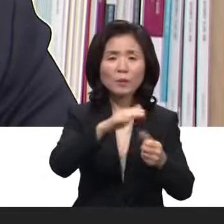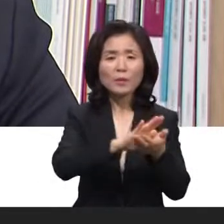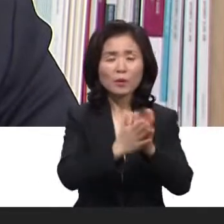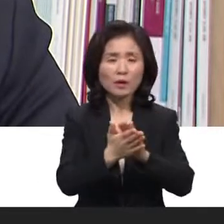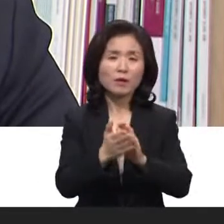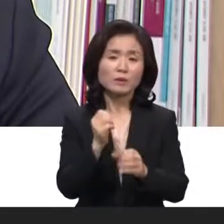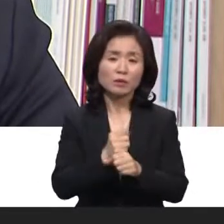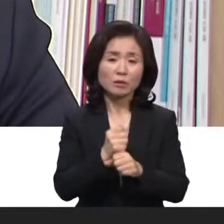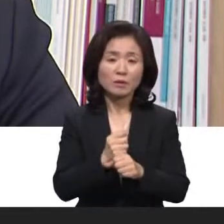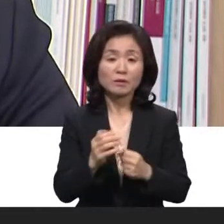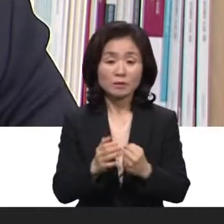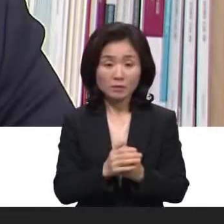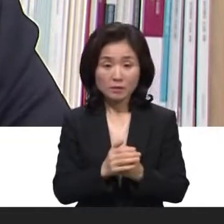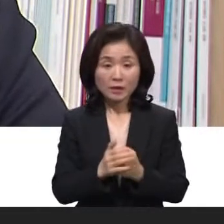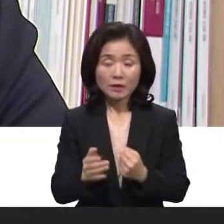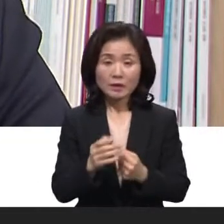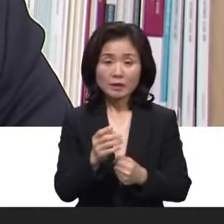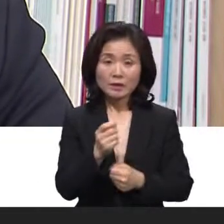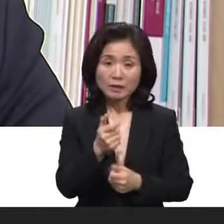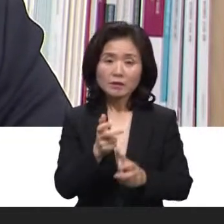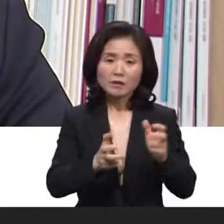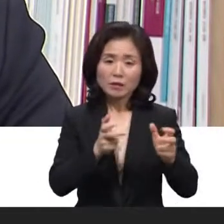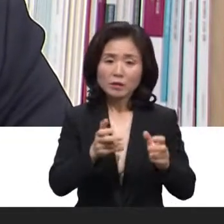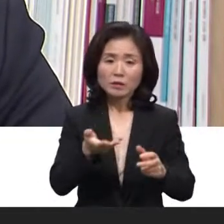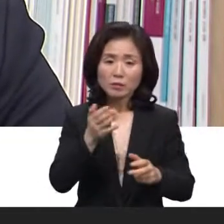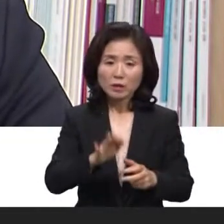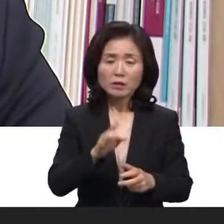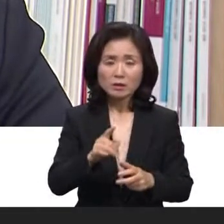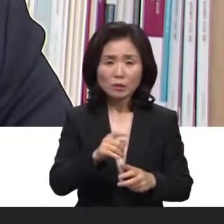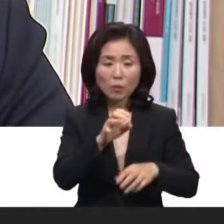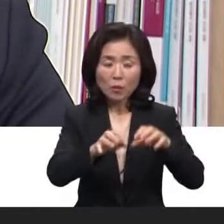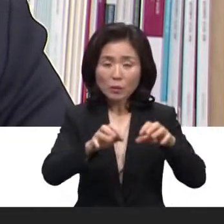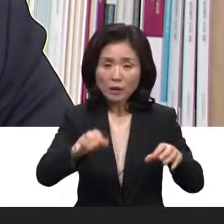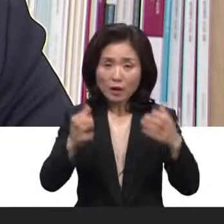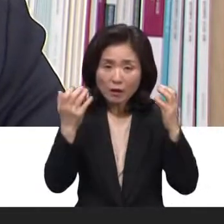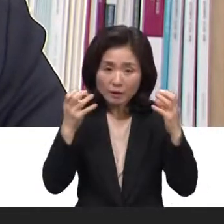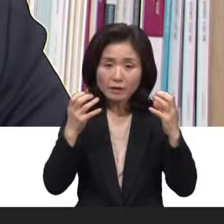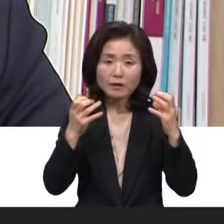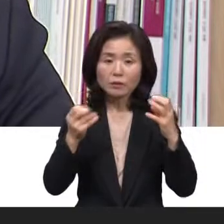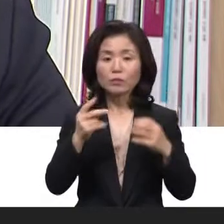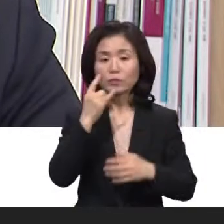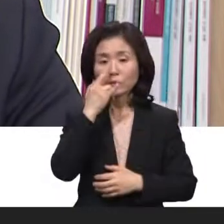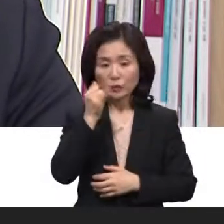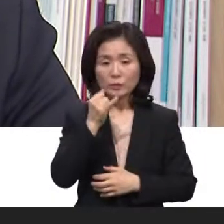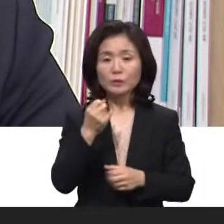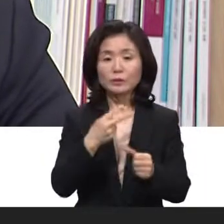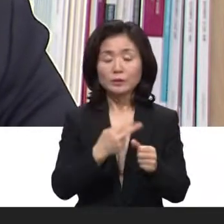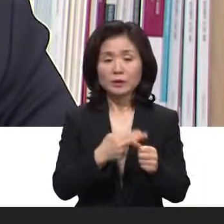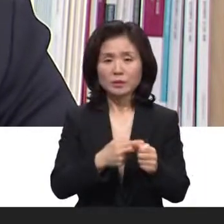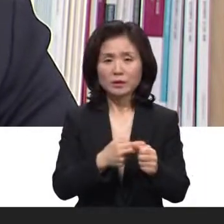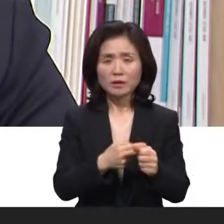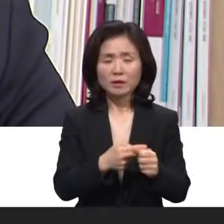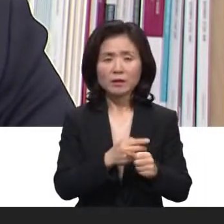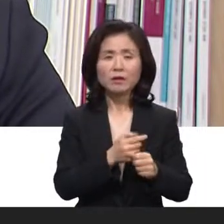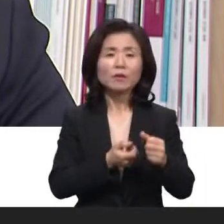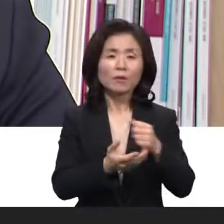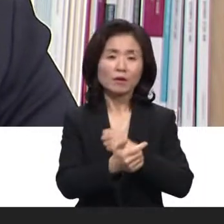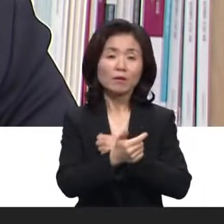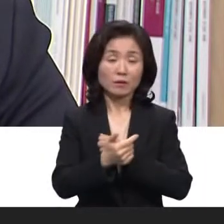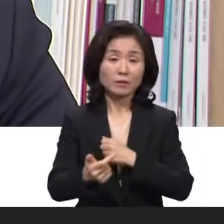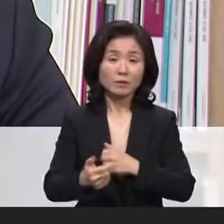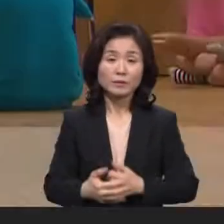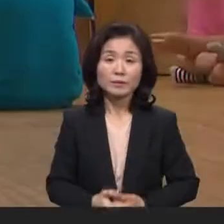그래서 그런 작은 사업들이 긴 하지만 크게 현장에 어린이들이나 부모 그 다음에 선생님들 덕에 제 큰 영향을